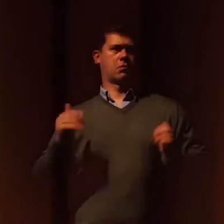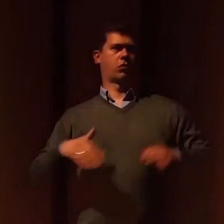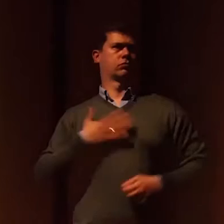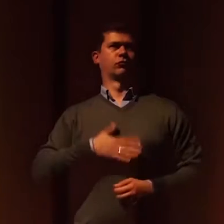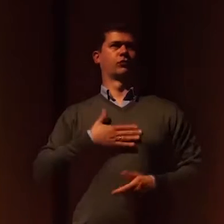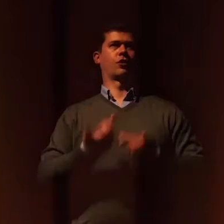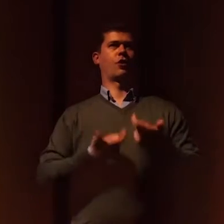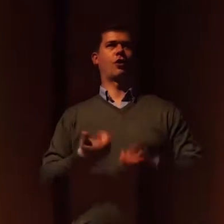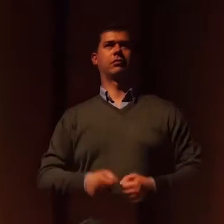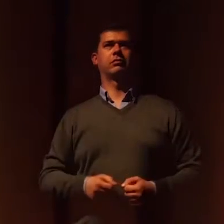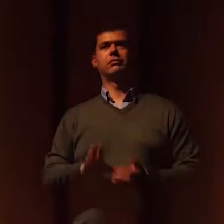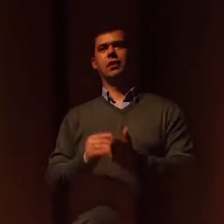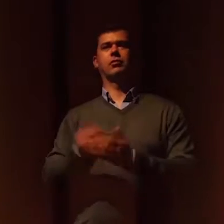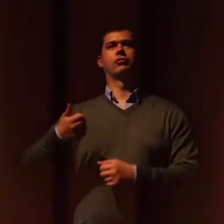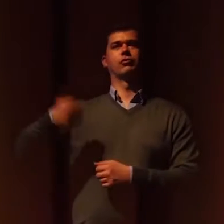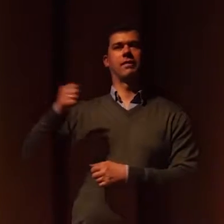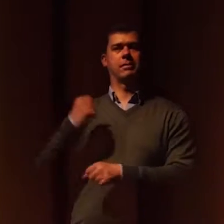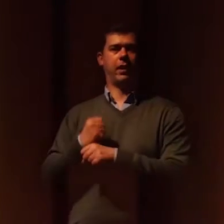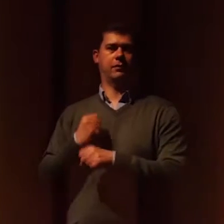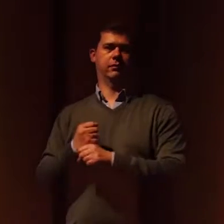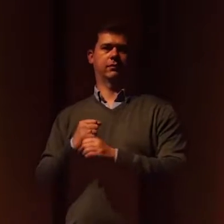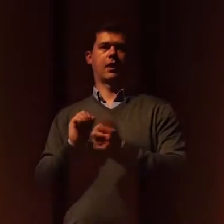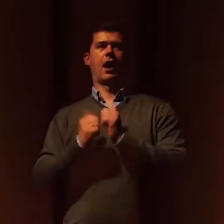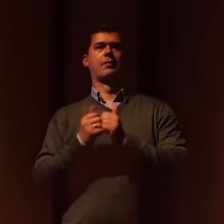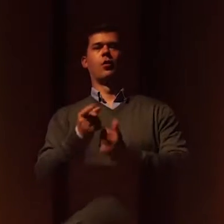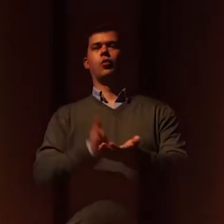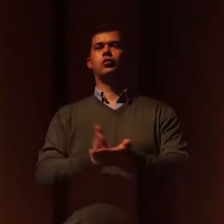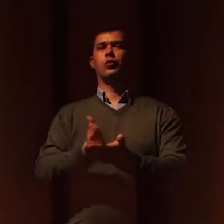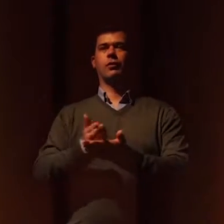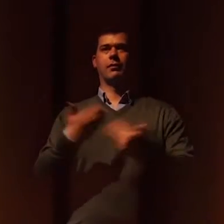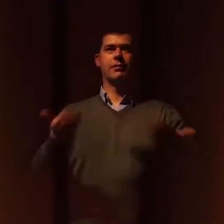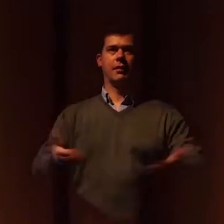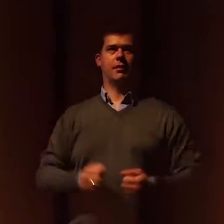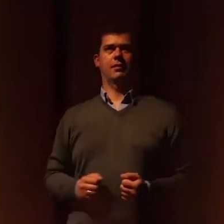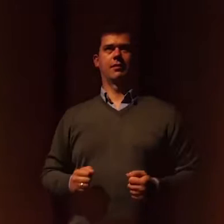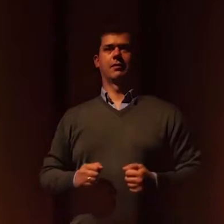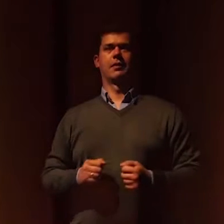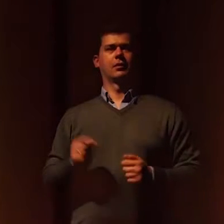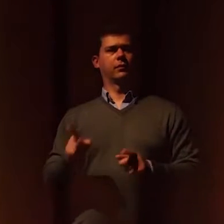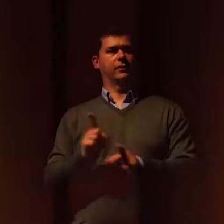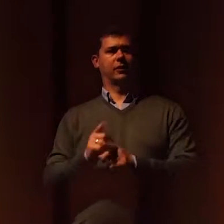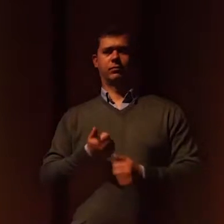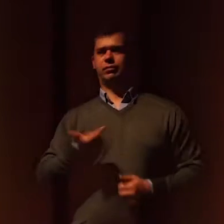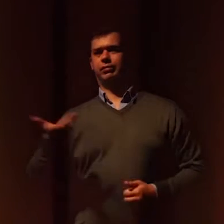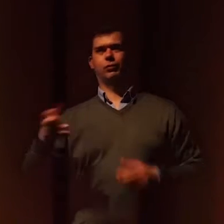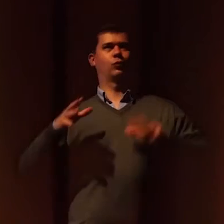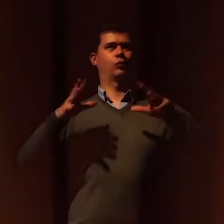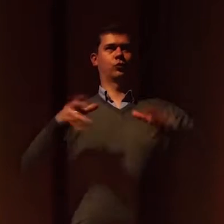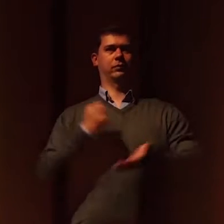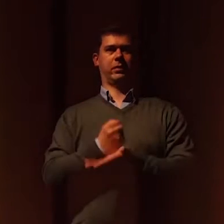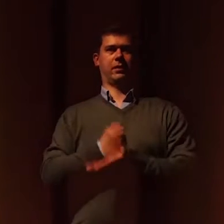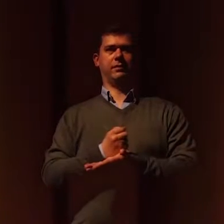jak chcemy jako pracodawcy jako usługodawcy i na cały szereg takich spraw